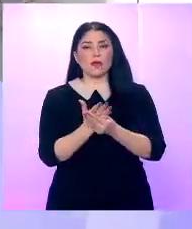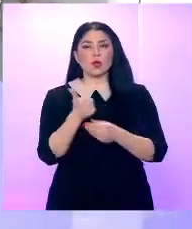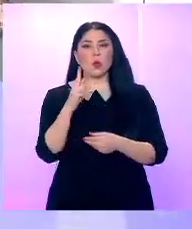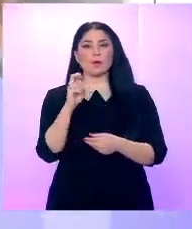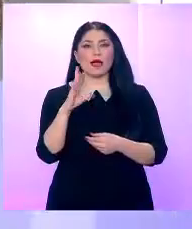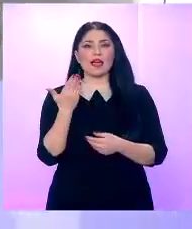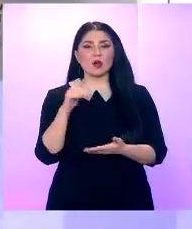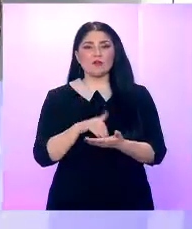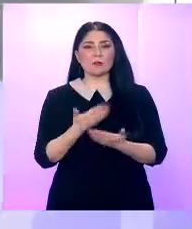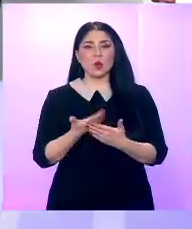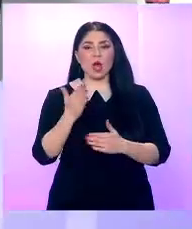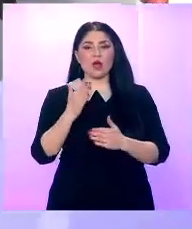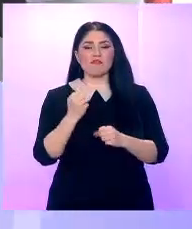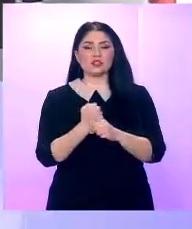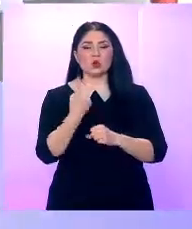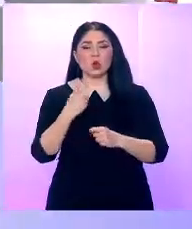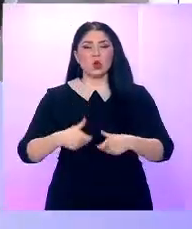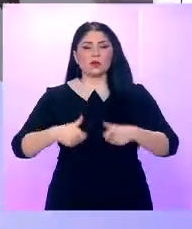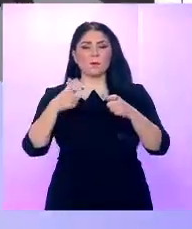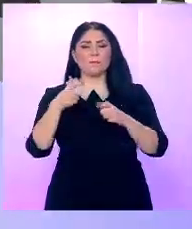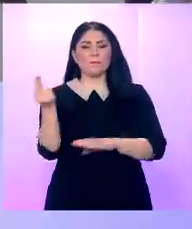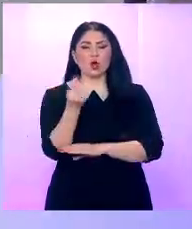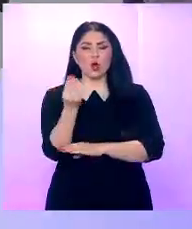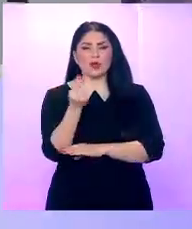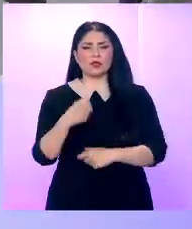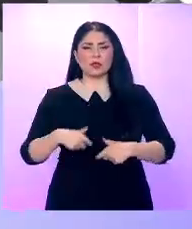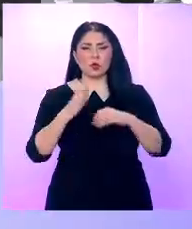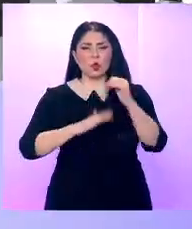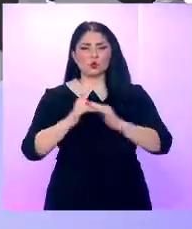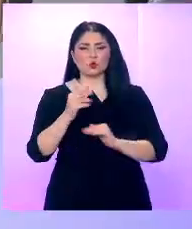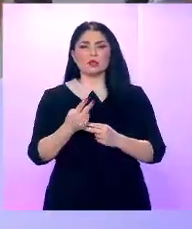necesare pentru ridicarea unor proiecte imobiliare importante în municipiul Constanța.